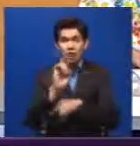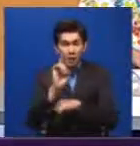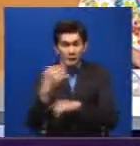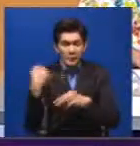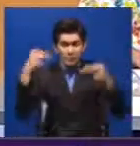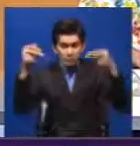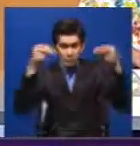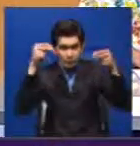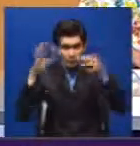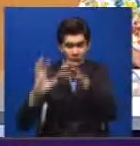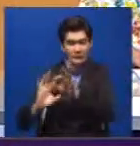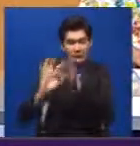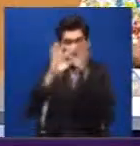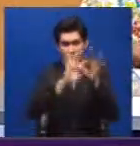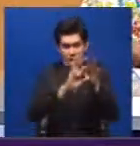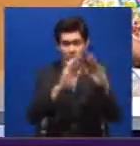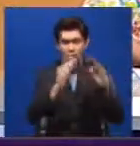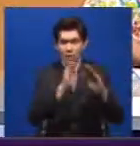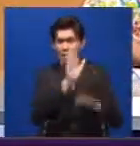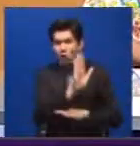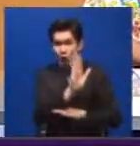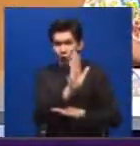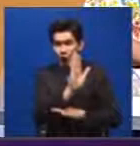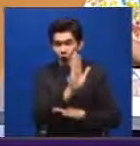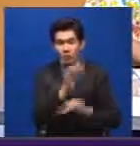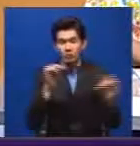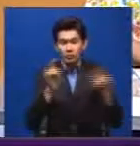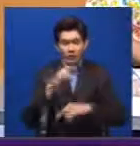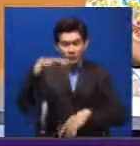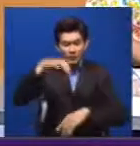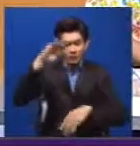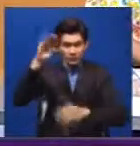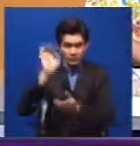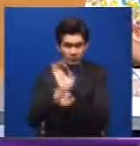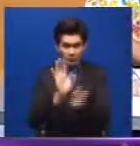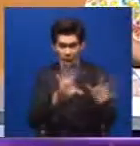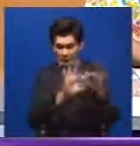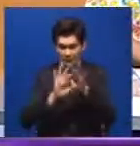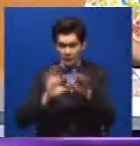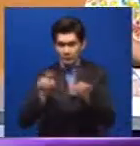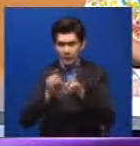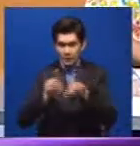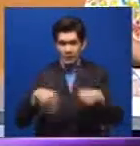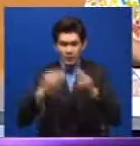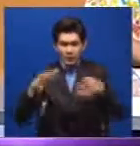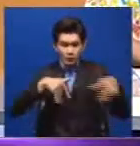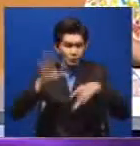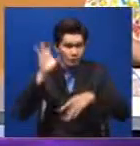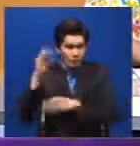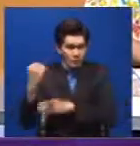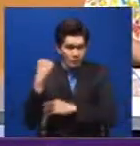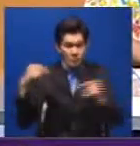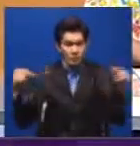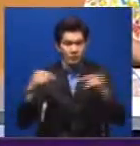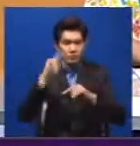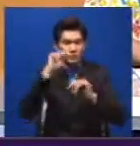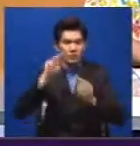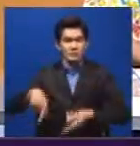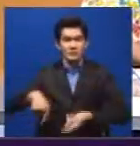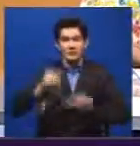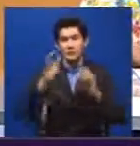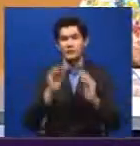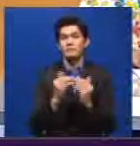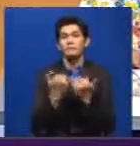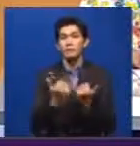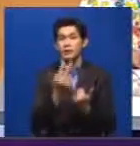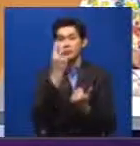ดที่อยู่บริเวณบ้านของผู้เข้าร่วมโครงการเชื่อมต่อมายังสถานีตำรวจเพื่อเพิ่มความมั่นใจให้กับพี่น้องประชาชนในช่วงเทศกาลสงกรานต์แบบนี้นะค